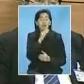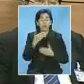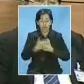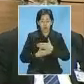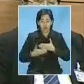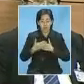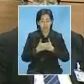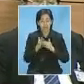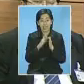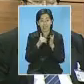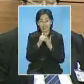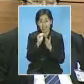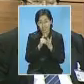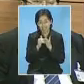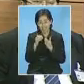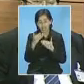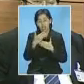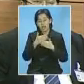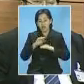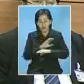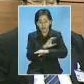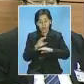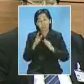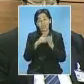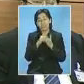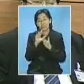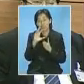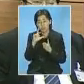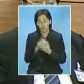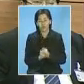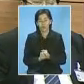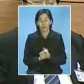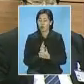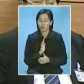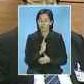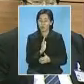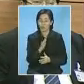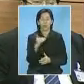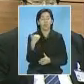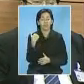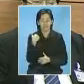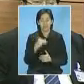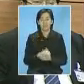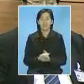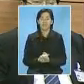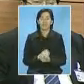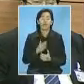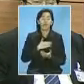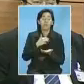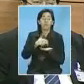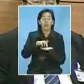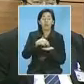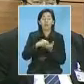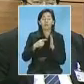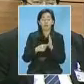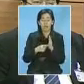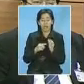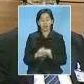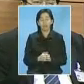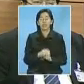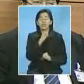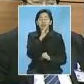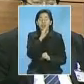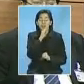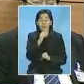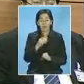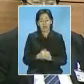ไฟสายสีชมพูสายสีส้มที่จะมาสู่พื้นที่มินบุรีเนี่ยนะครับผมยกตัวอย่างนะครับถ้าเราเดินรถนะฮะ